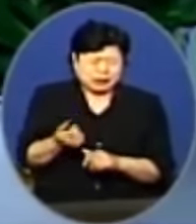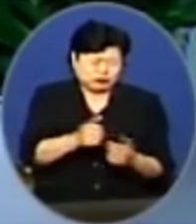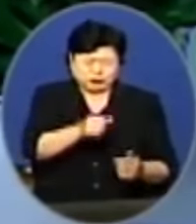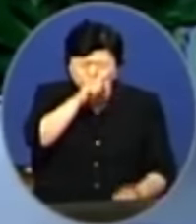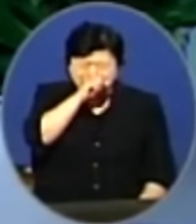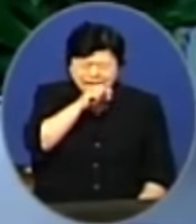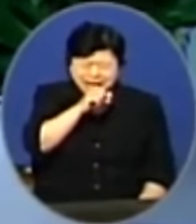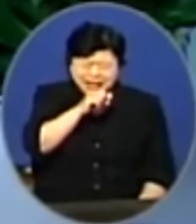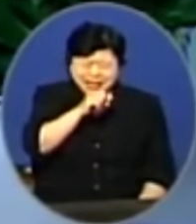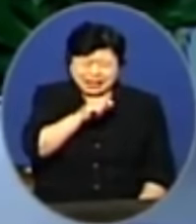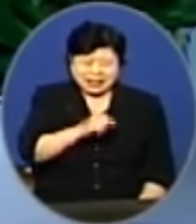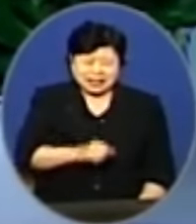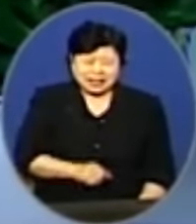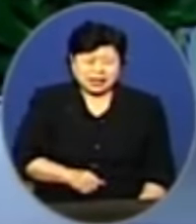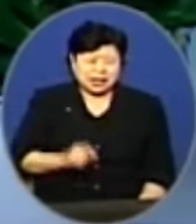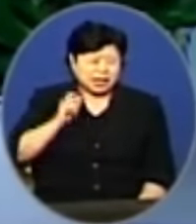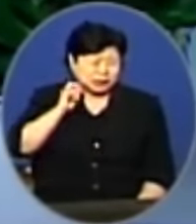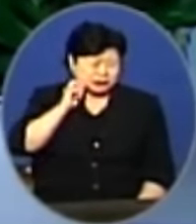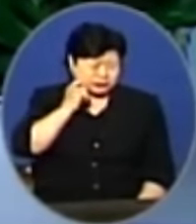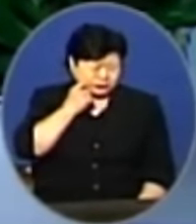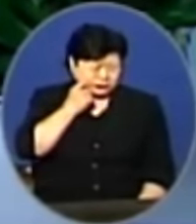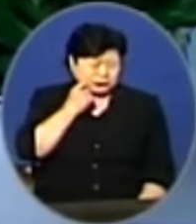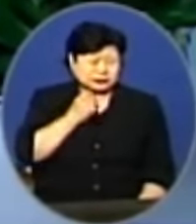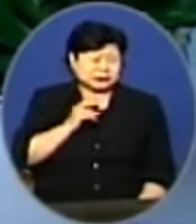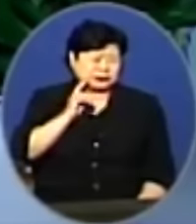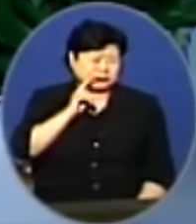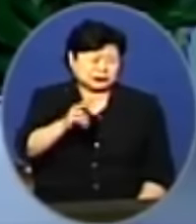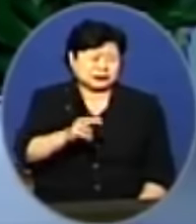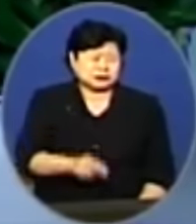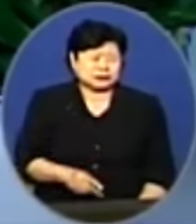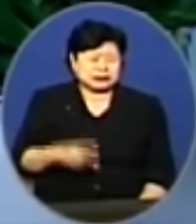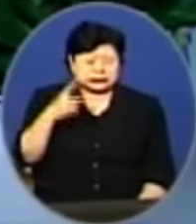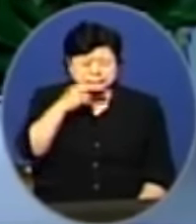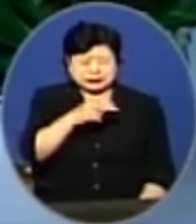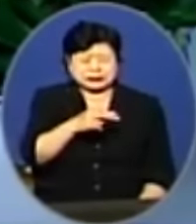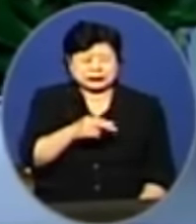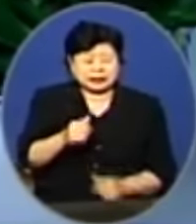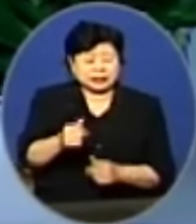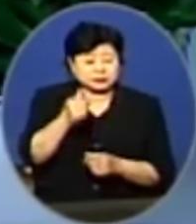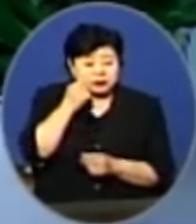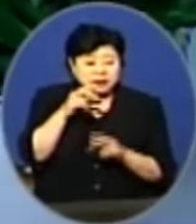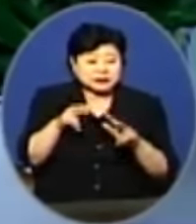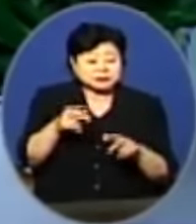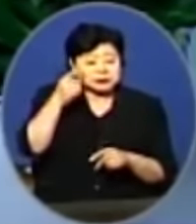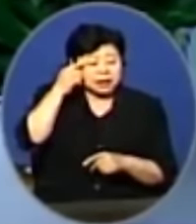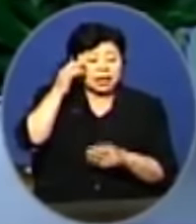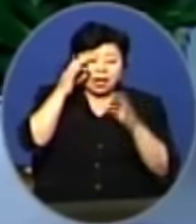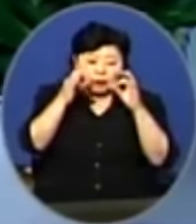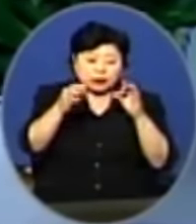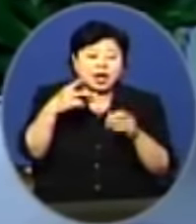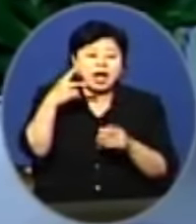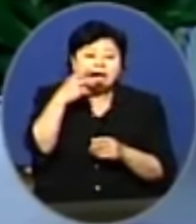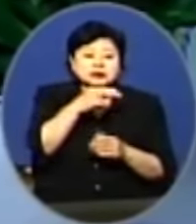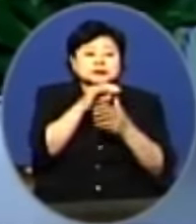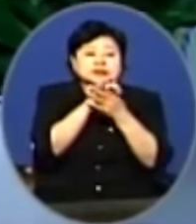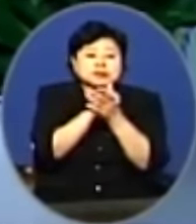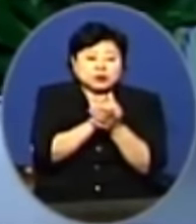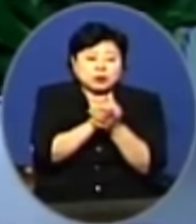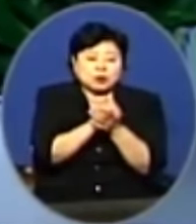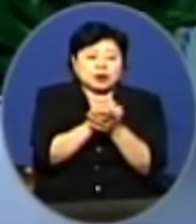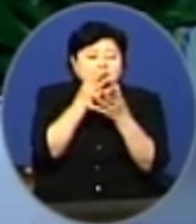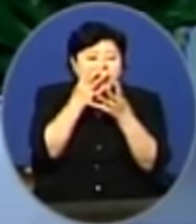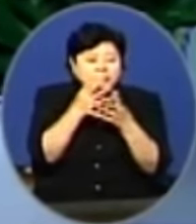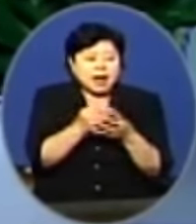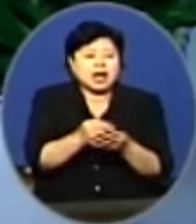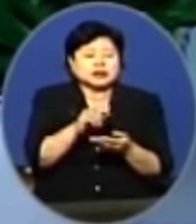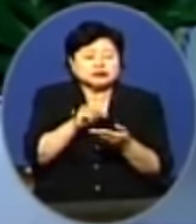너무 지독하게 믿어서 따라갈 수가 없다고 생각했는데 지금 생각해 보니 금식기도가